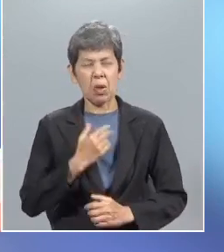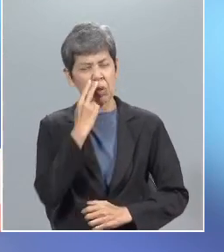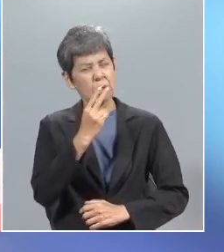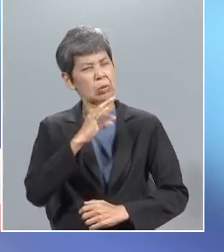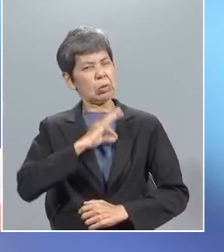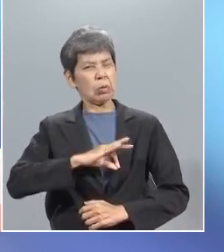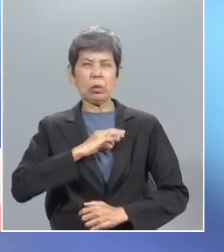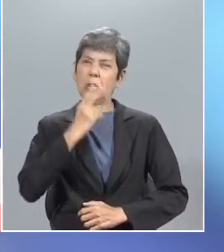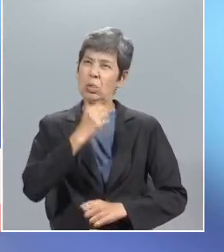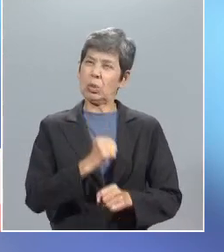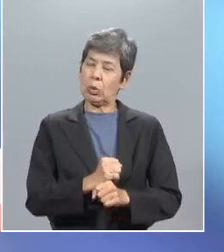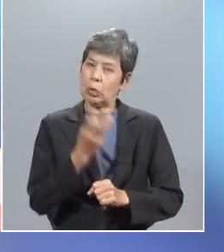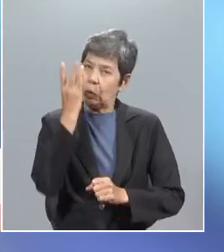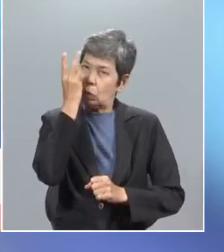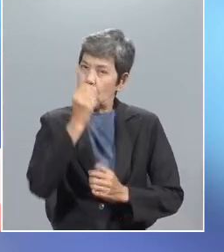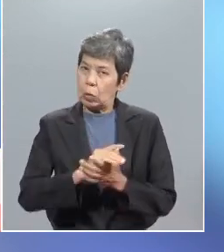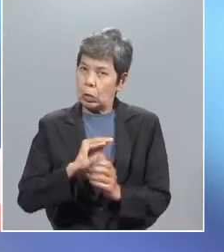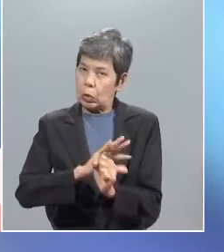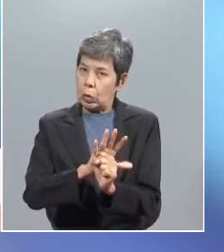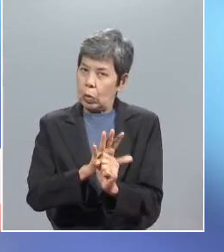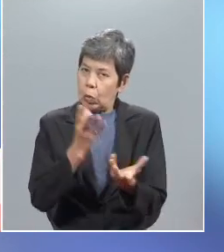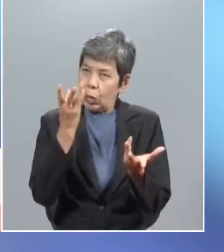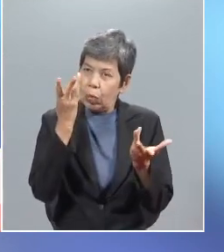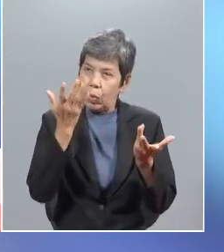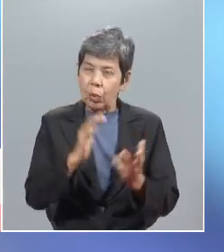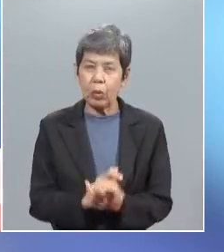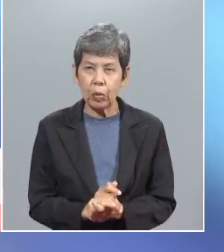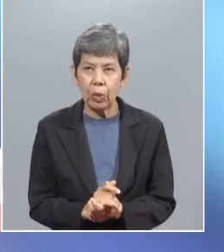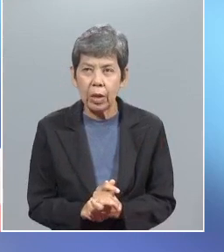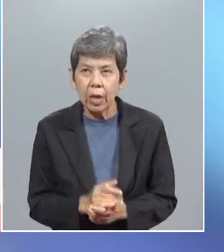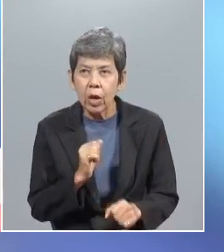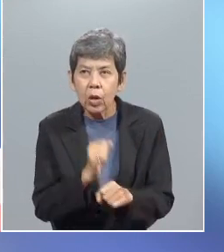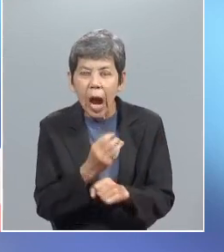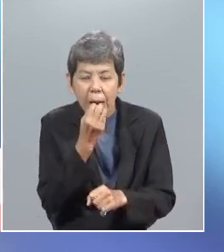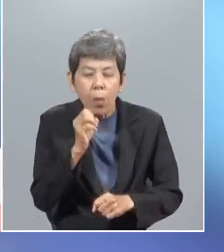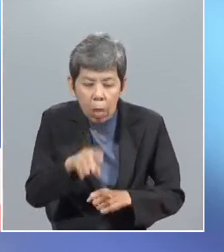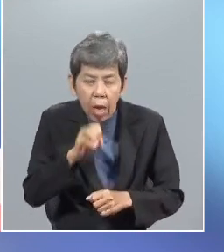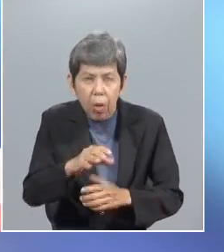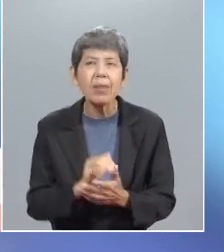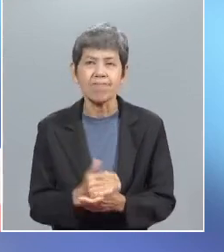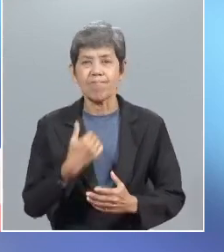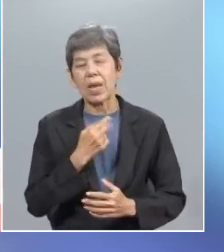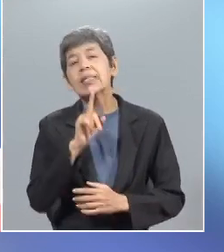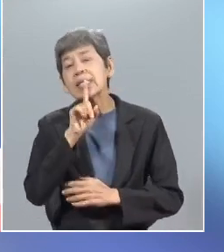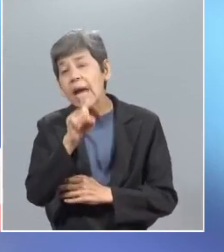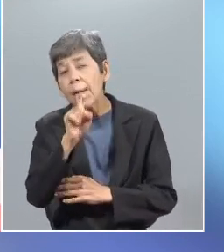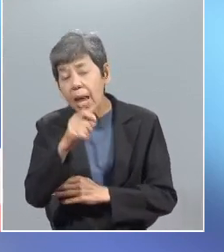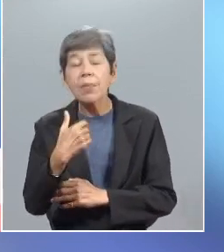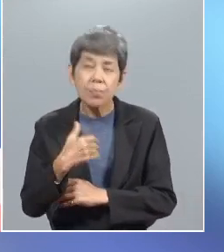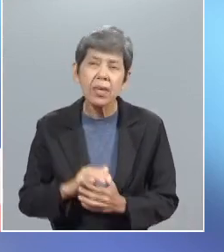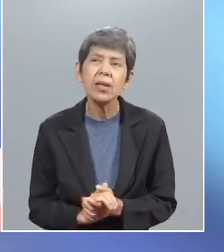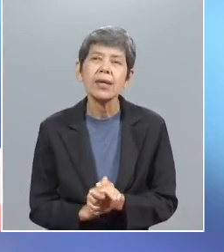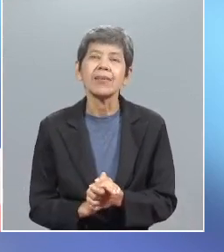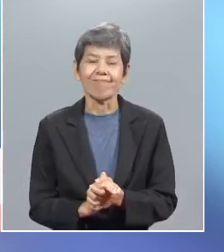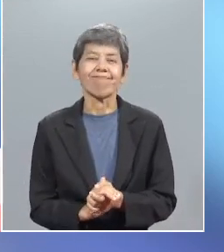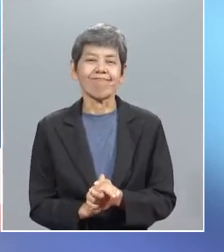เข้ามาคอมเม้นนะคะบอกว่านี่น่ากลัวยิ่งกว่าโคผิดอีกนะครับผู้ชมครับดูเลยฮะอ่ะแต่มันก็มีการไปสอบถามไปสืบถามกันแล้ว